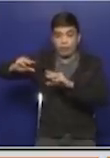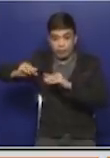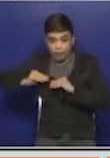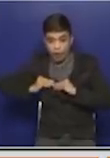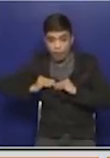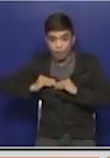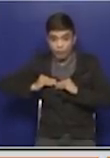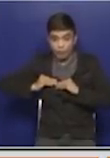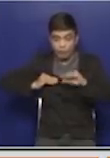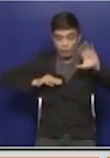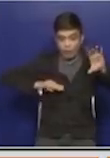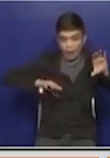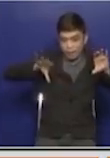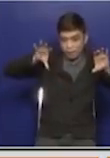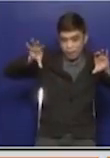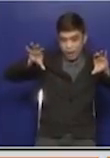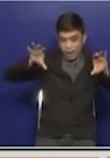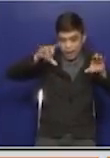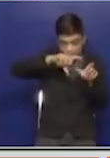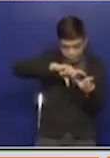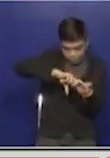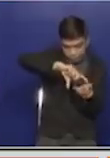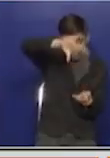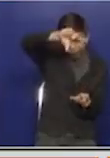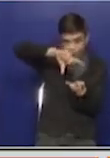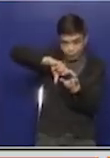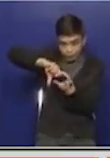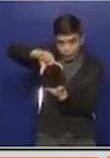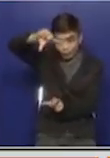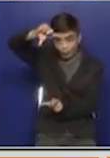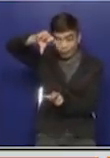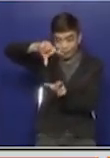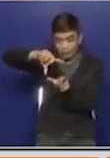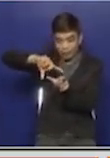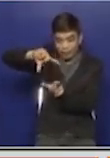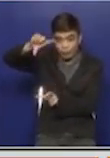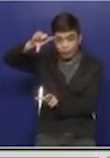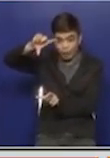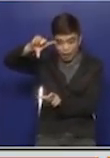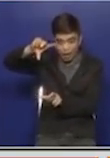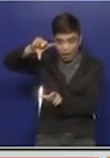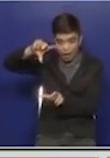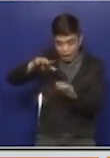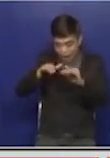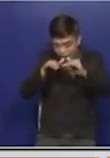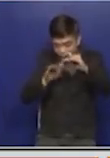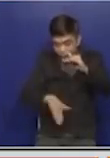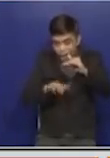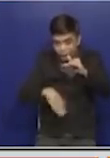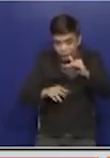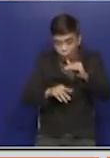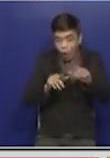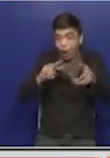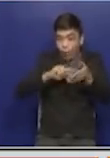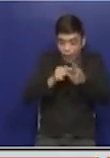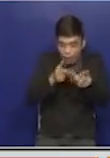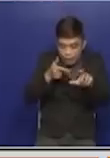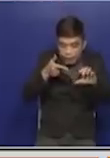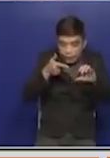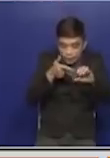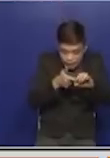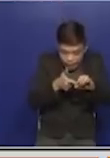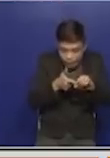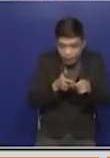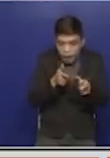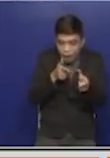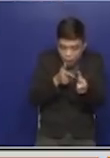านและแนวตั้งคือ physical contact นะคะล่างสุดคือการร่วมเพศแบบสอดใส่จนกระทั่งสูง